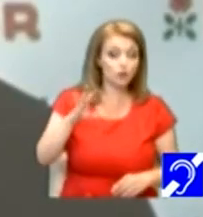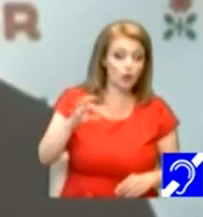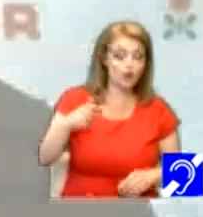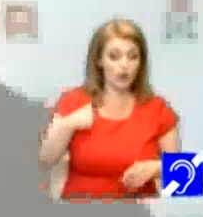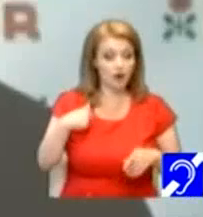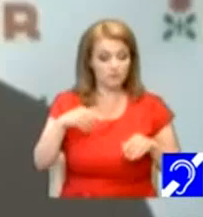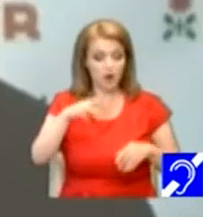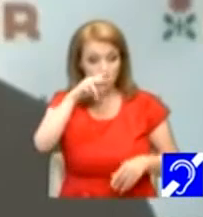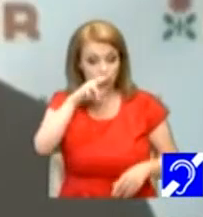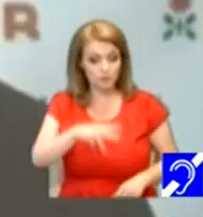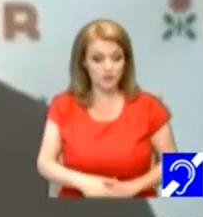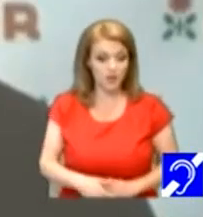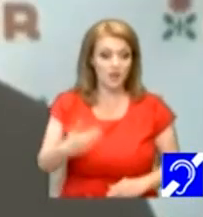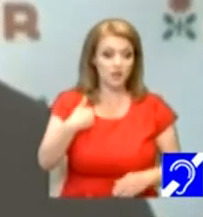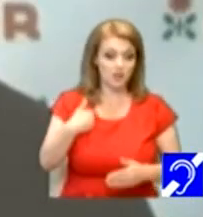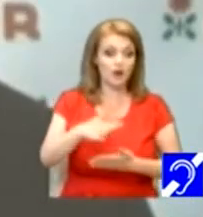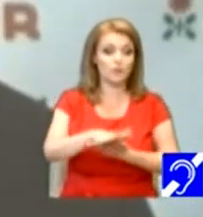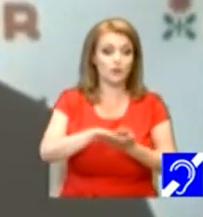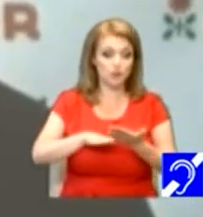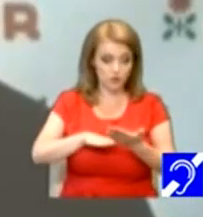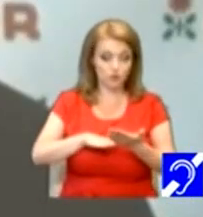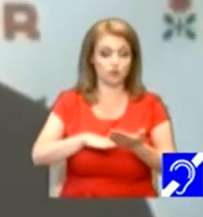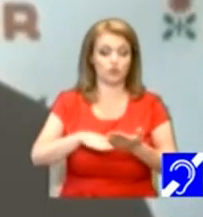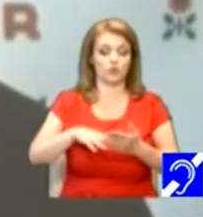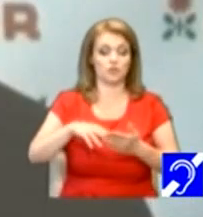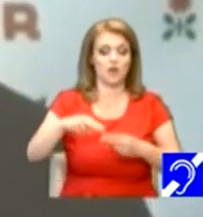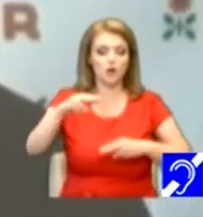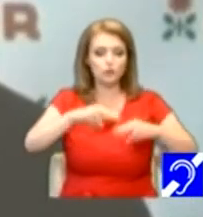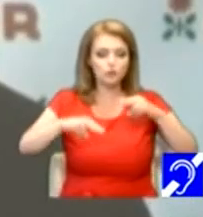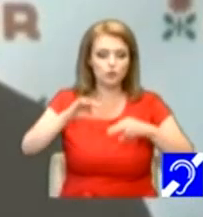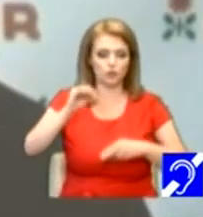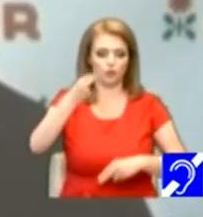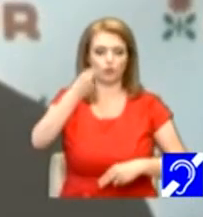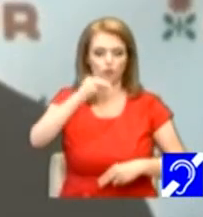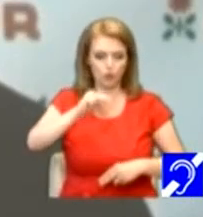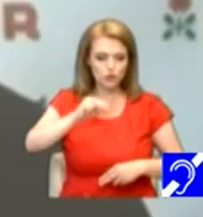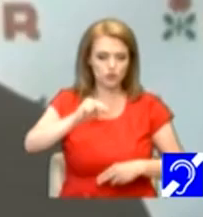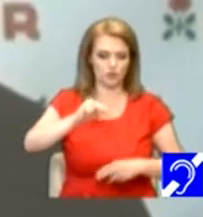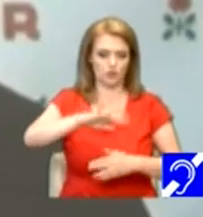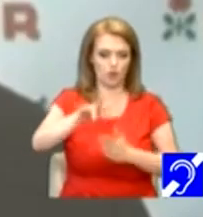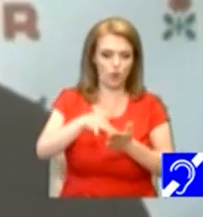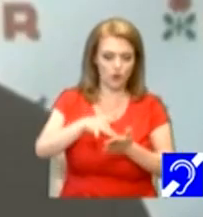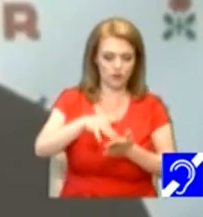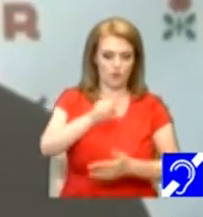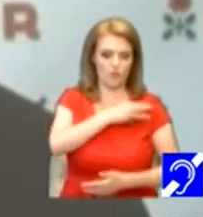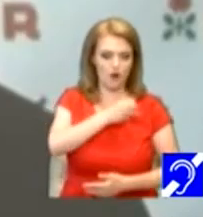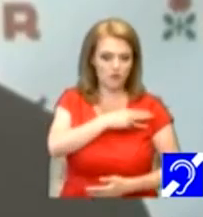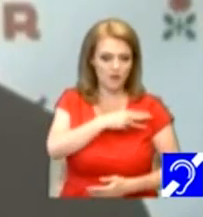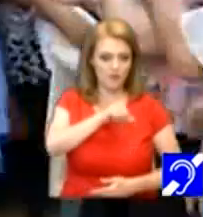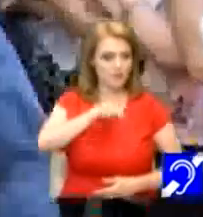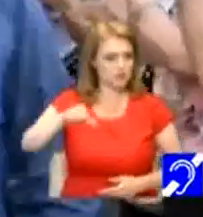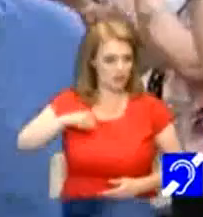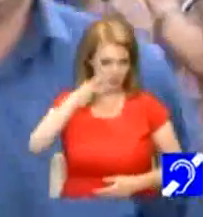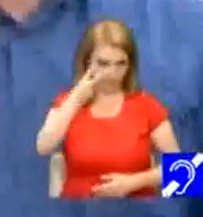построил стратегию. Я продолжу строить из Зергиева Монако, а мы уже не так далеко от него, вы в этом можете убедиться своими